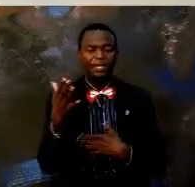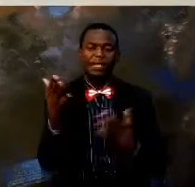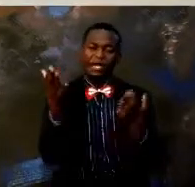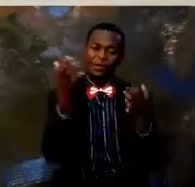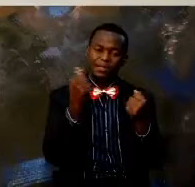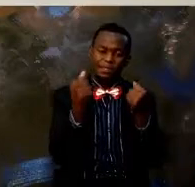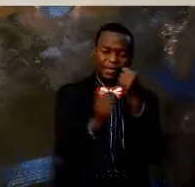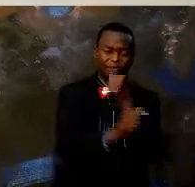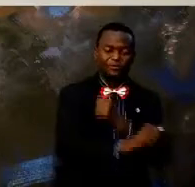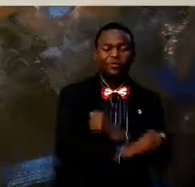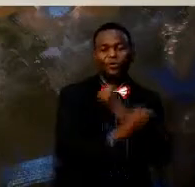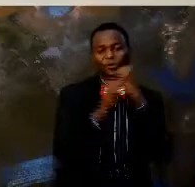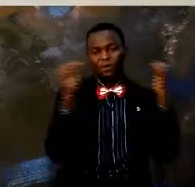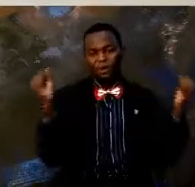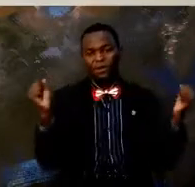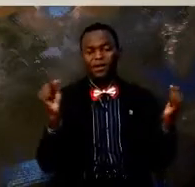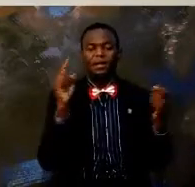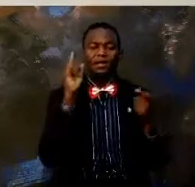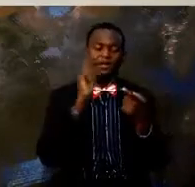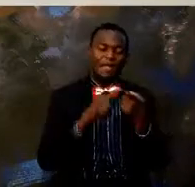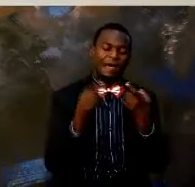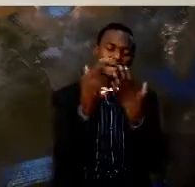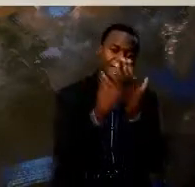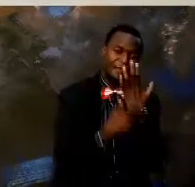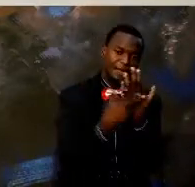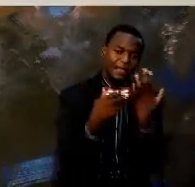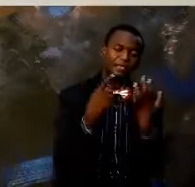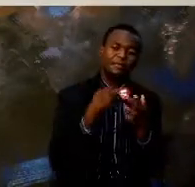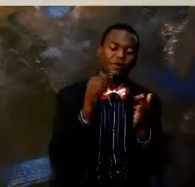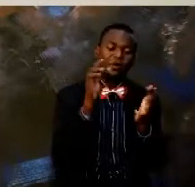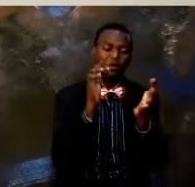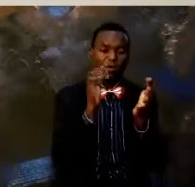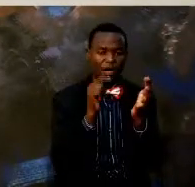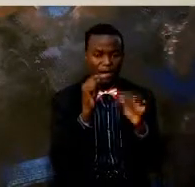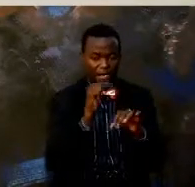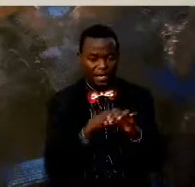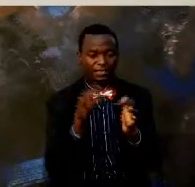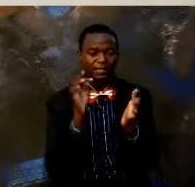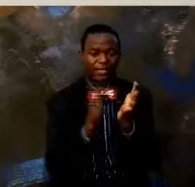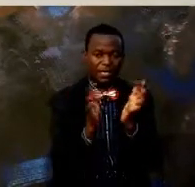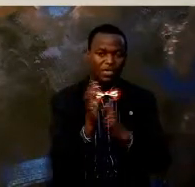kuokoa. Na Biblia inasema wakati Yesu anafanyika mwili,